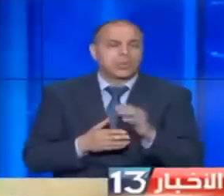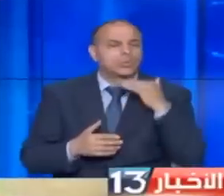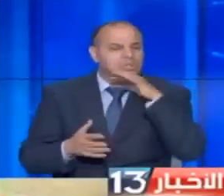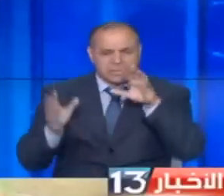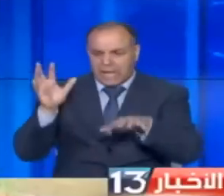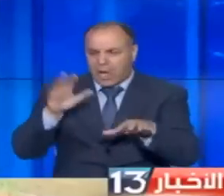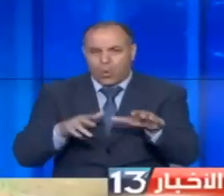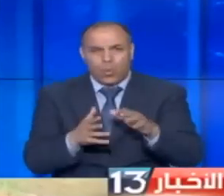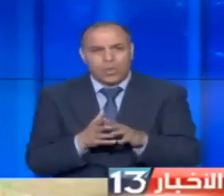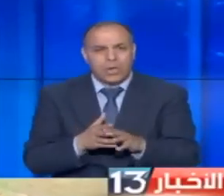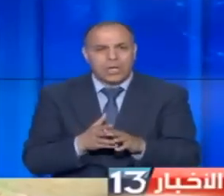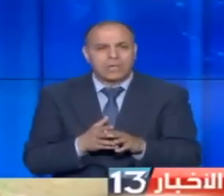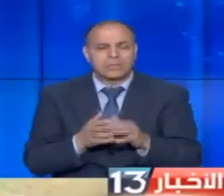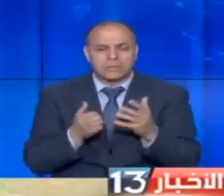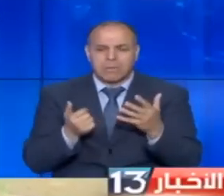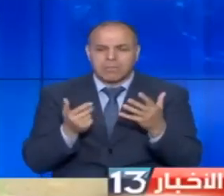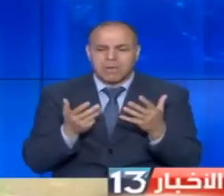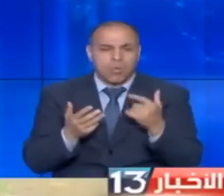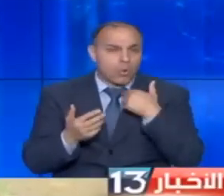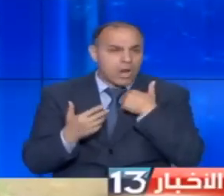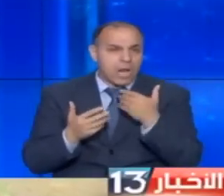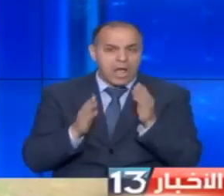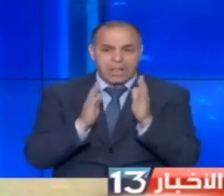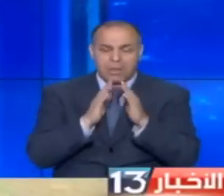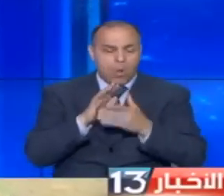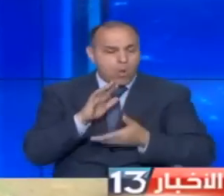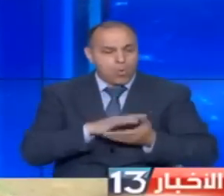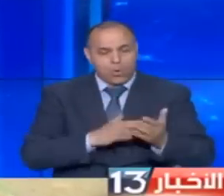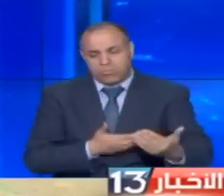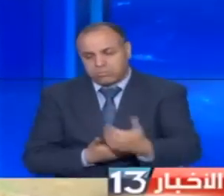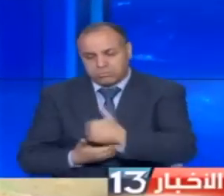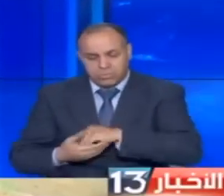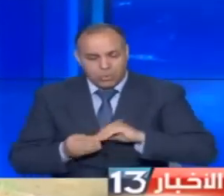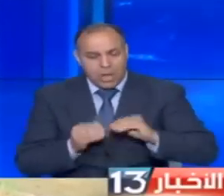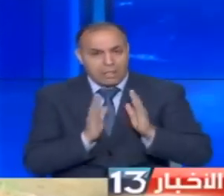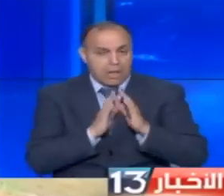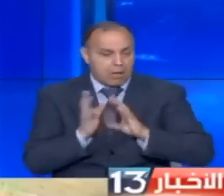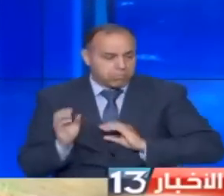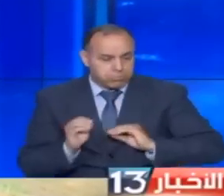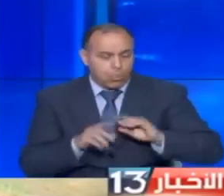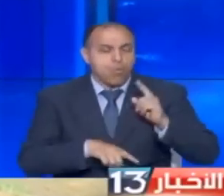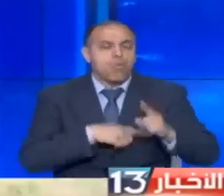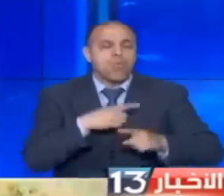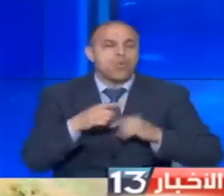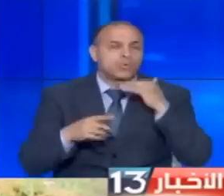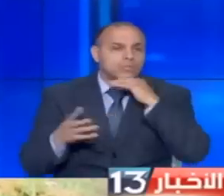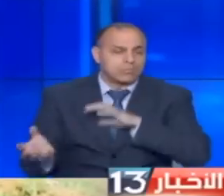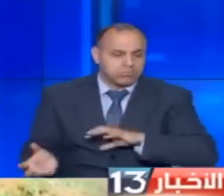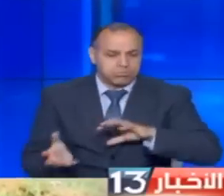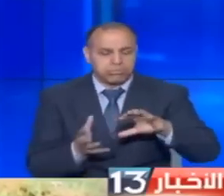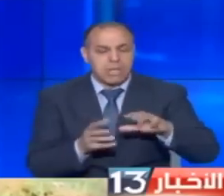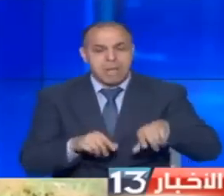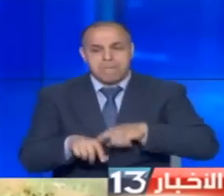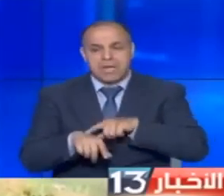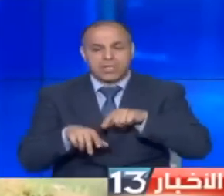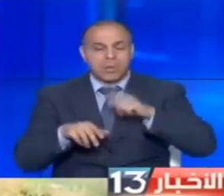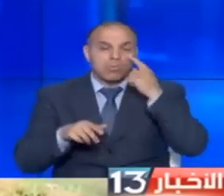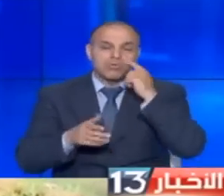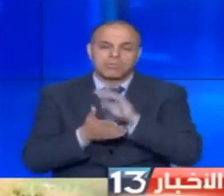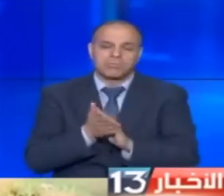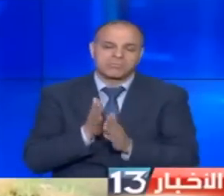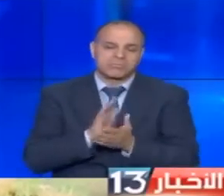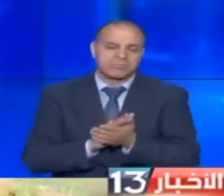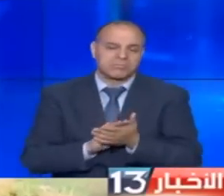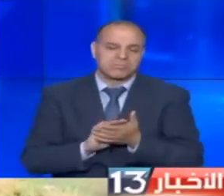بقوله بالجمعه كثيرا هلا ما الديار وقدمت ديارنا يوميا زياده مدينه حتى وضع